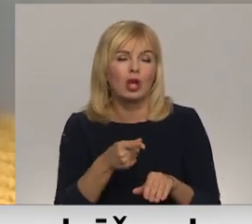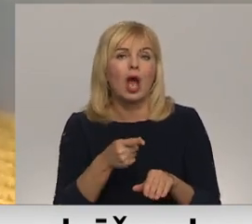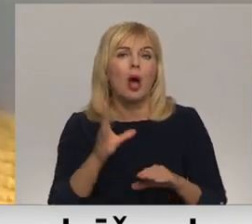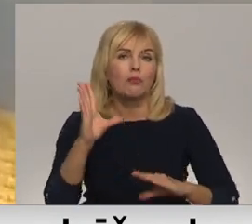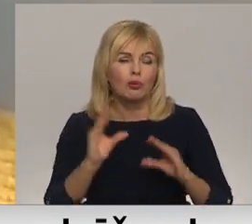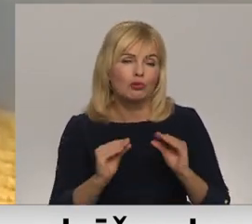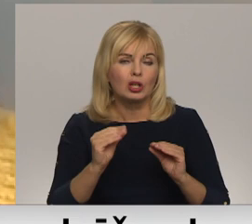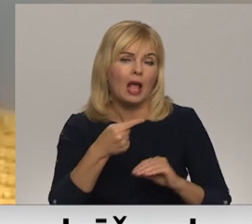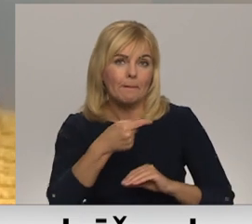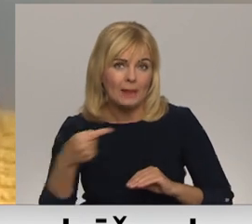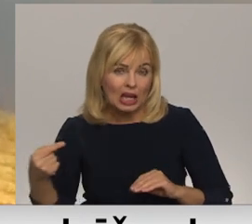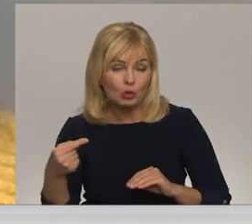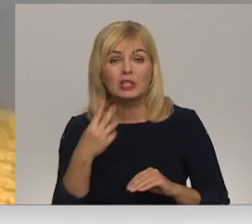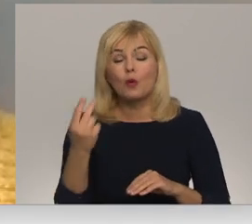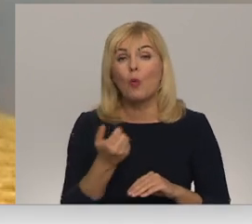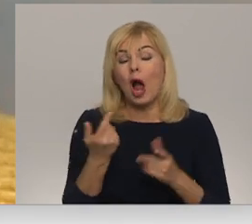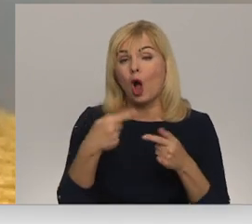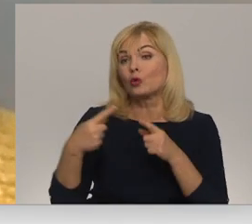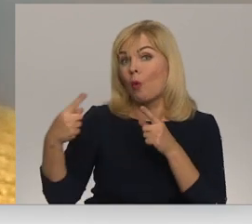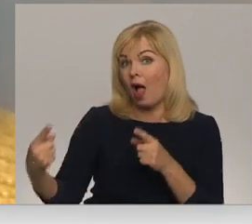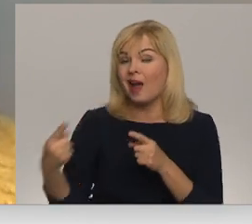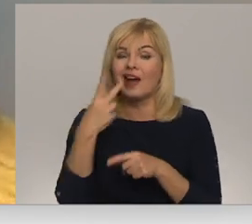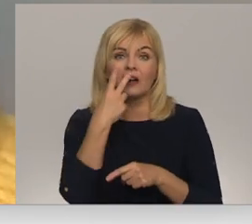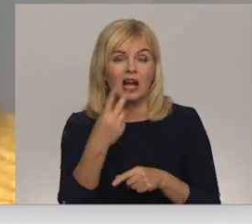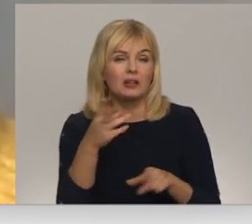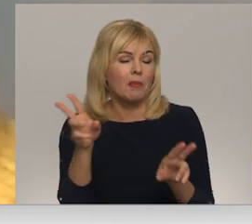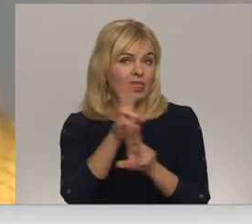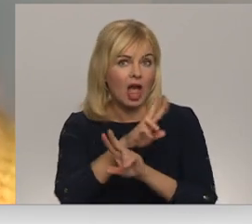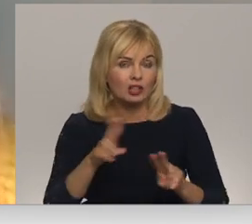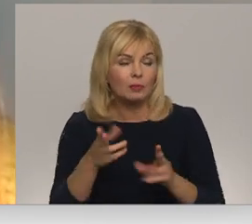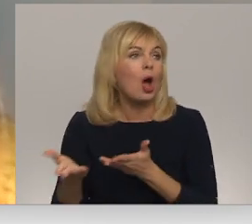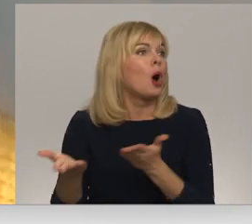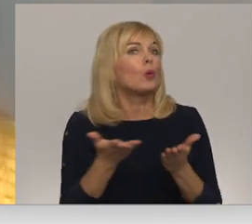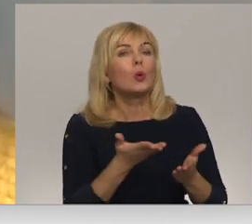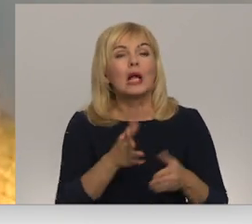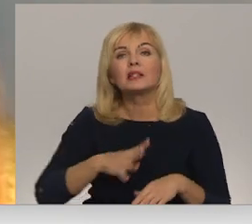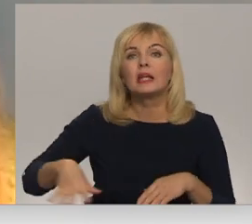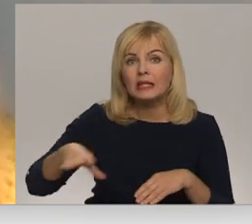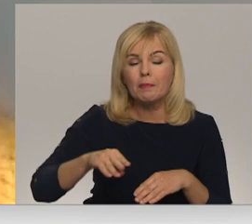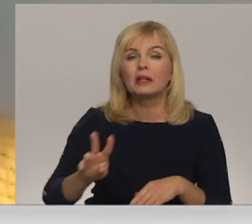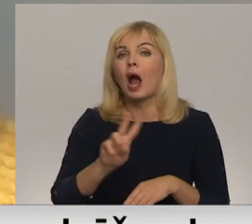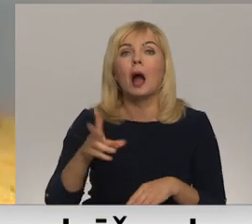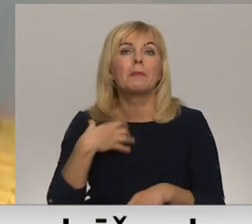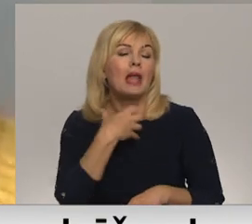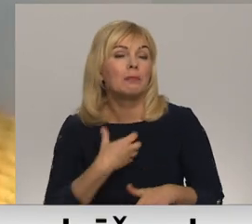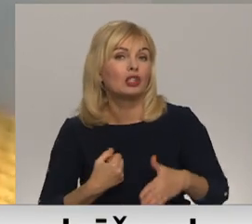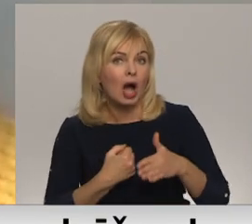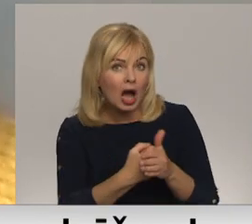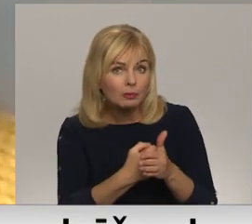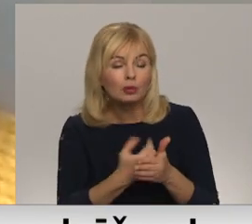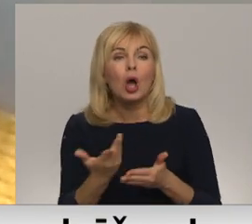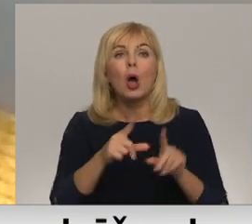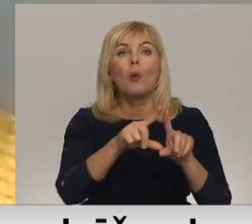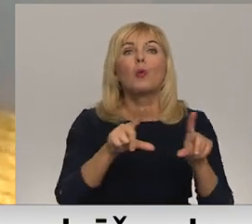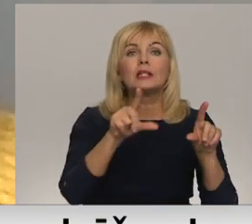šo divu gadu laikā mēs redzam, ka mēs nesaprotam, kuras ir tās mājsaimniecības, kurām ir nepieciešams atbalsts, kur ir tie